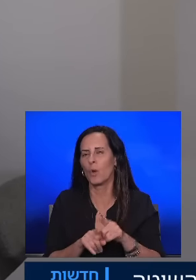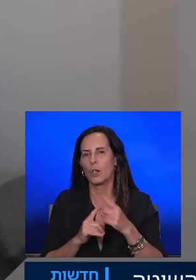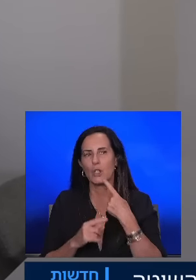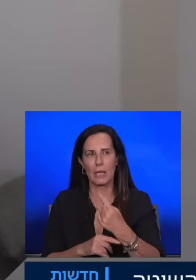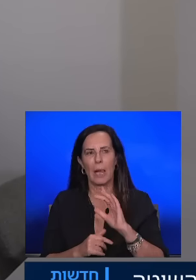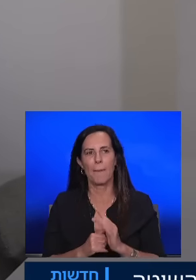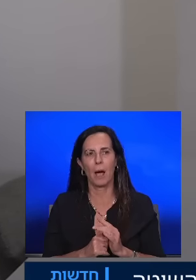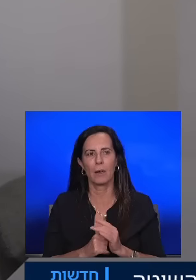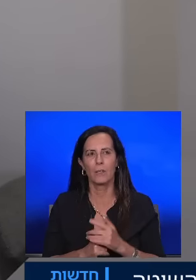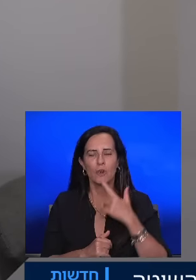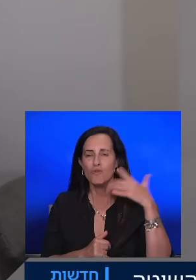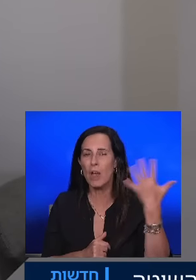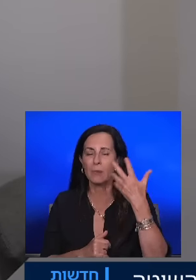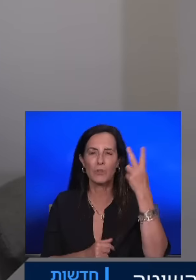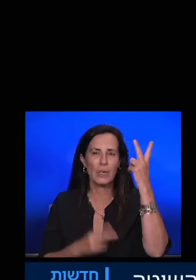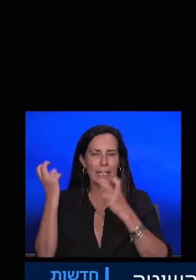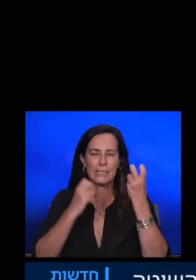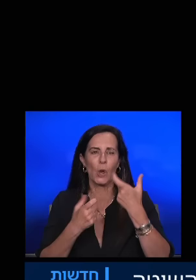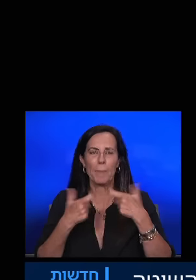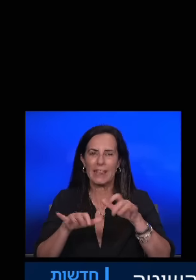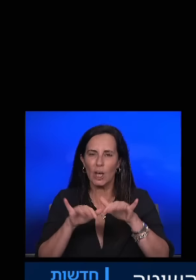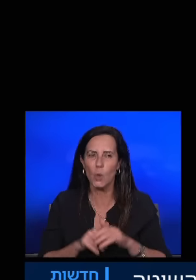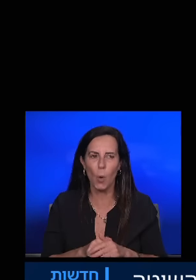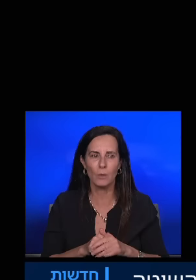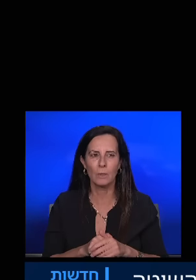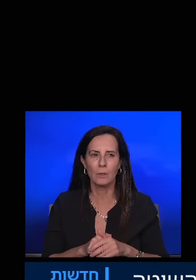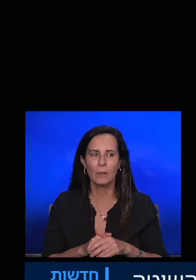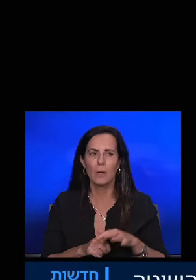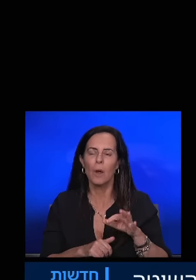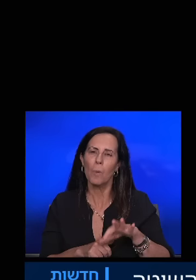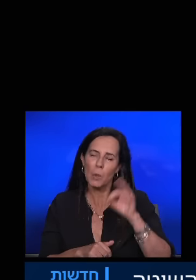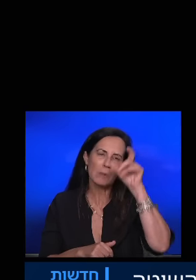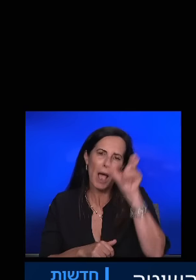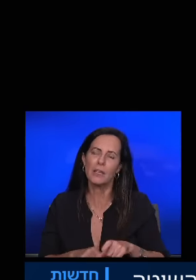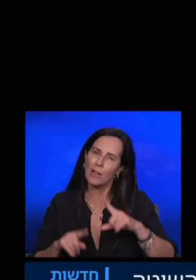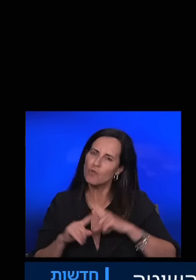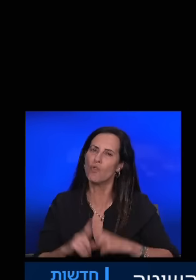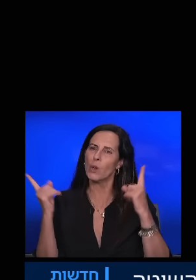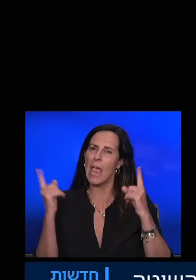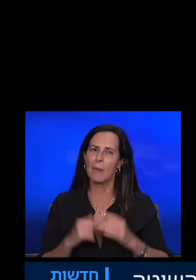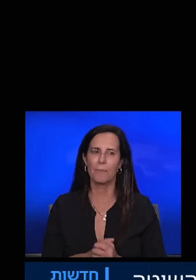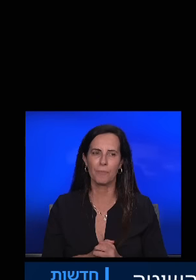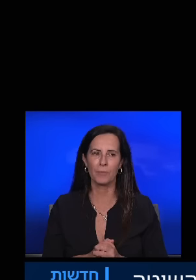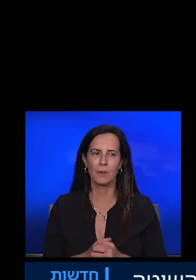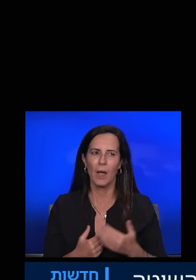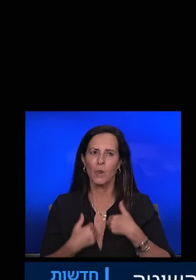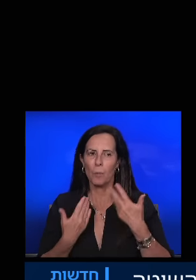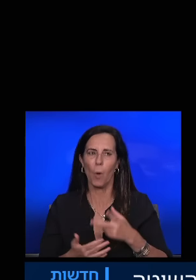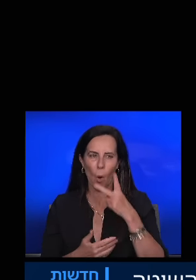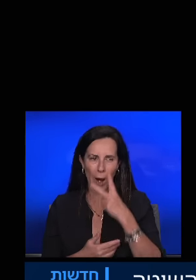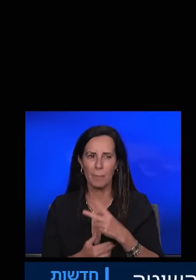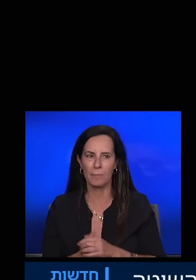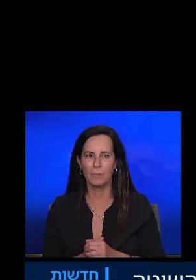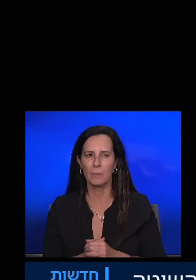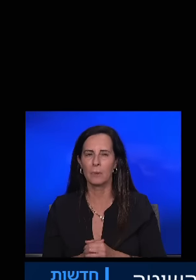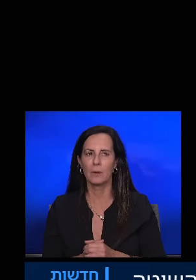שתואר, שנים של ניסיון בתכנות, מוצאים אדם מסוג שונה. אז כאן אנחנו רואים